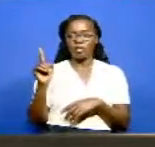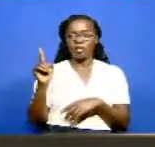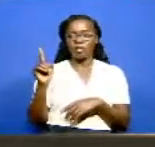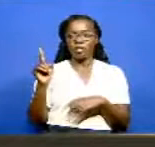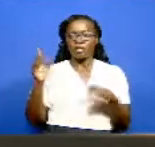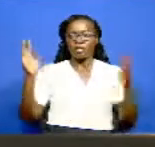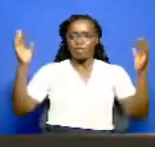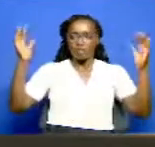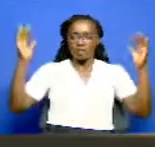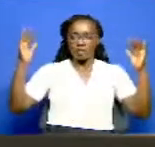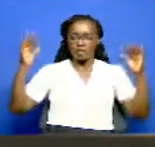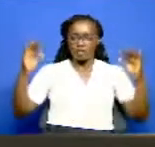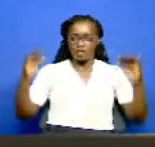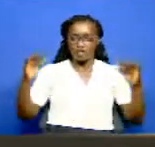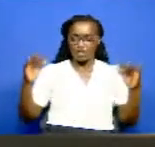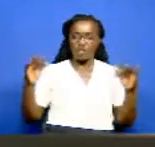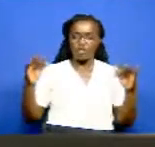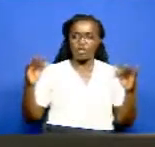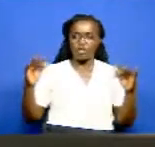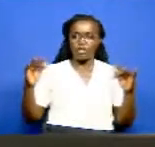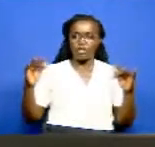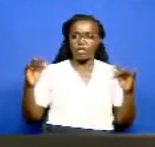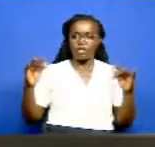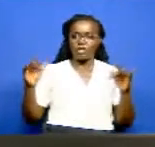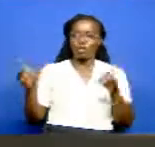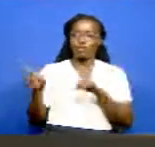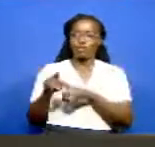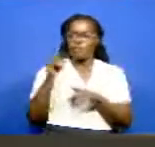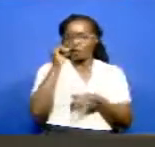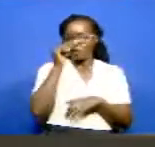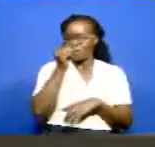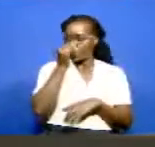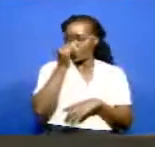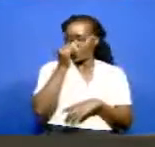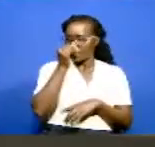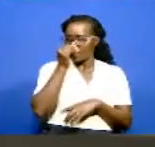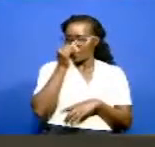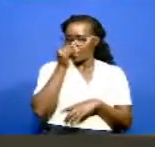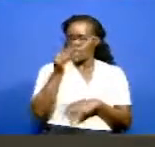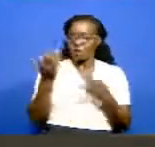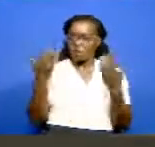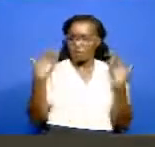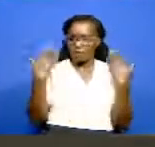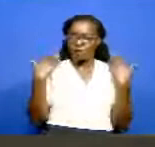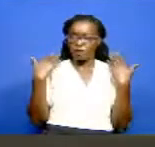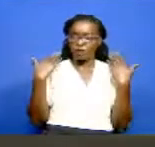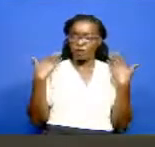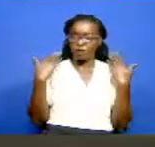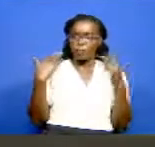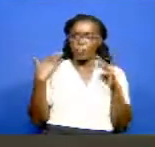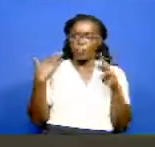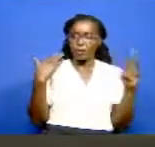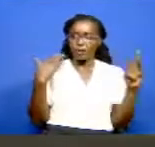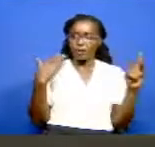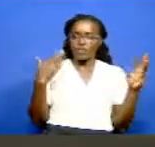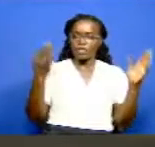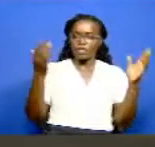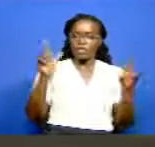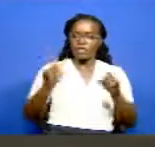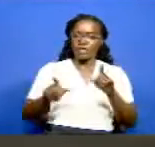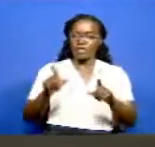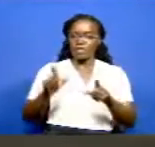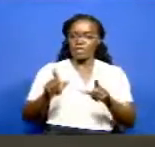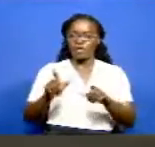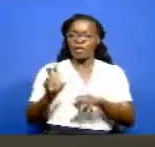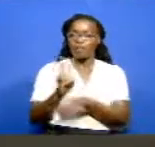mkashuhudia mvua katika maeneo machache sawia na sehemu za Nyeri na Meru. Maeneo ya magharibi mwa nchi, ziwa Victoria kama vile sehemu za Homa